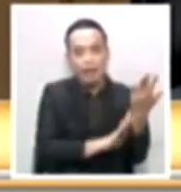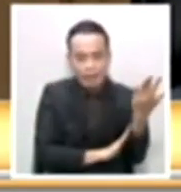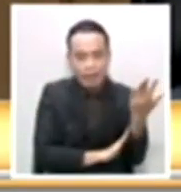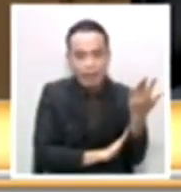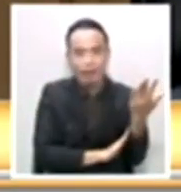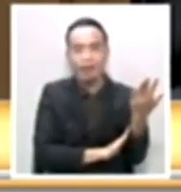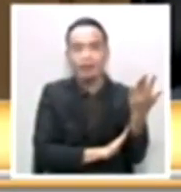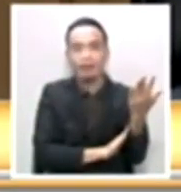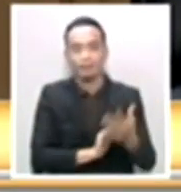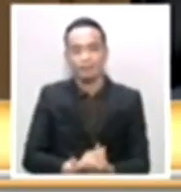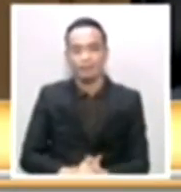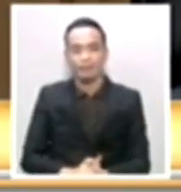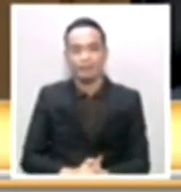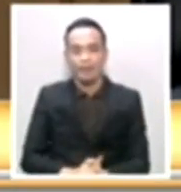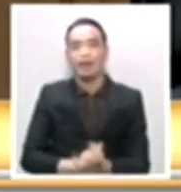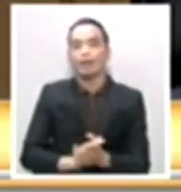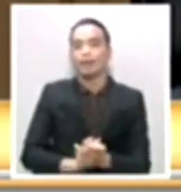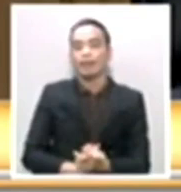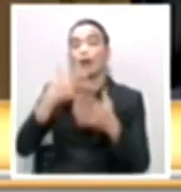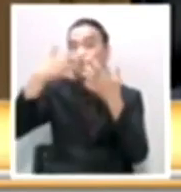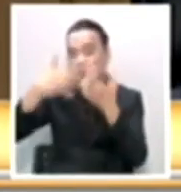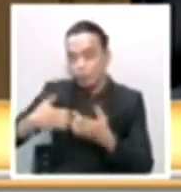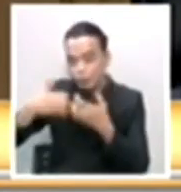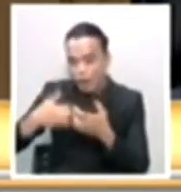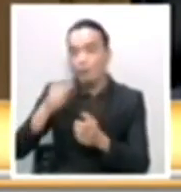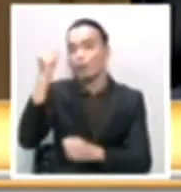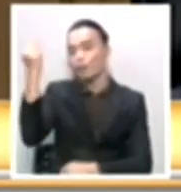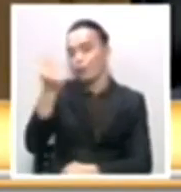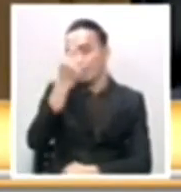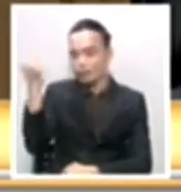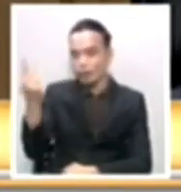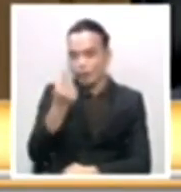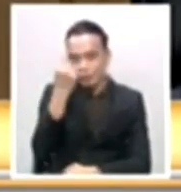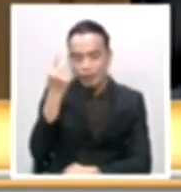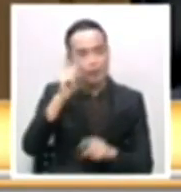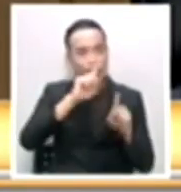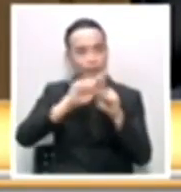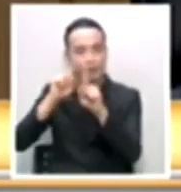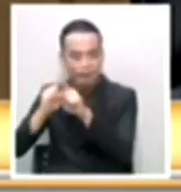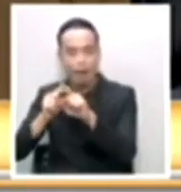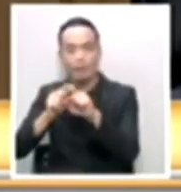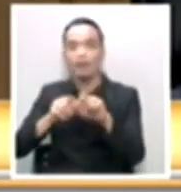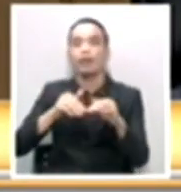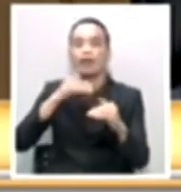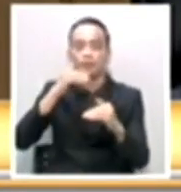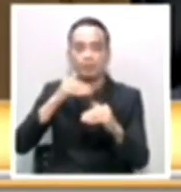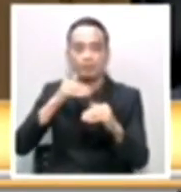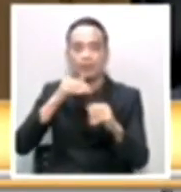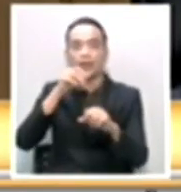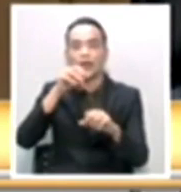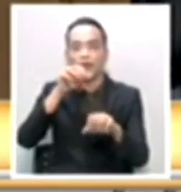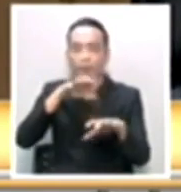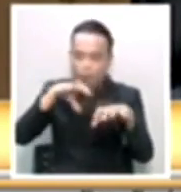ชนและด้านของเศรษฐกิจอุตสาหกรรมและการท่องเที่ยวเนี่ยมีการดำเนินการอย่างสอดคล้องกับพื้น